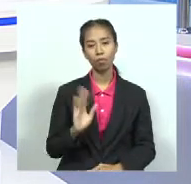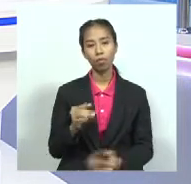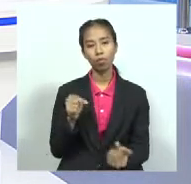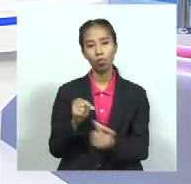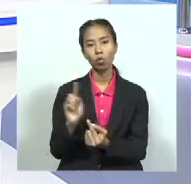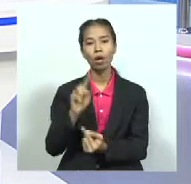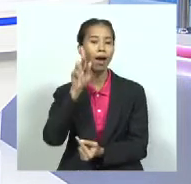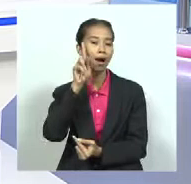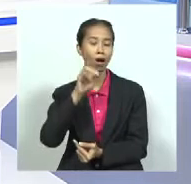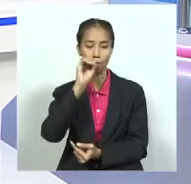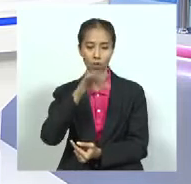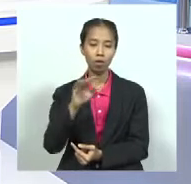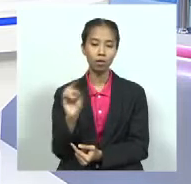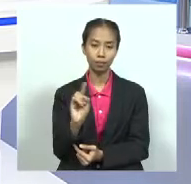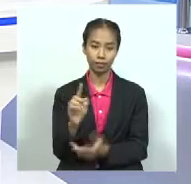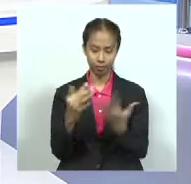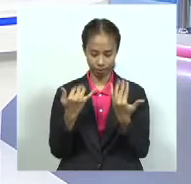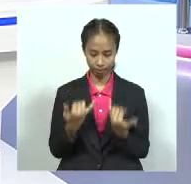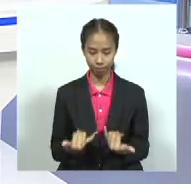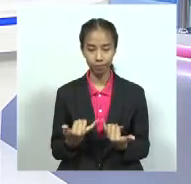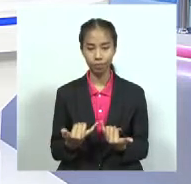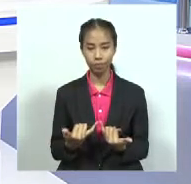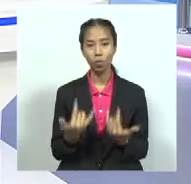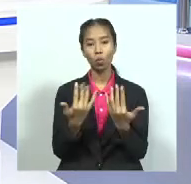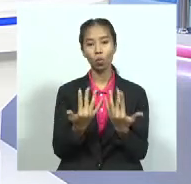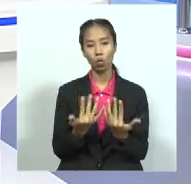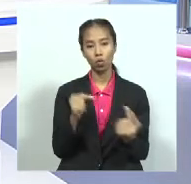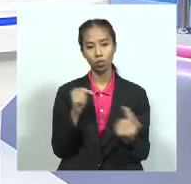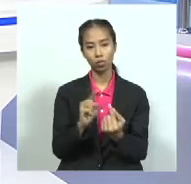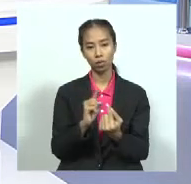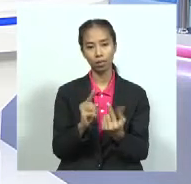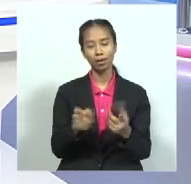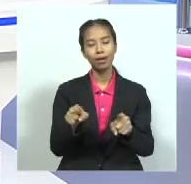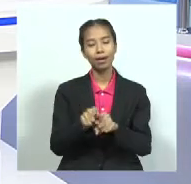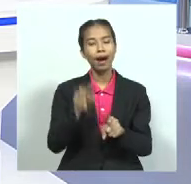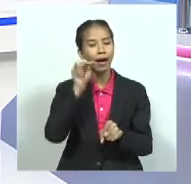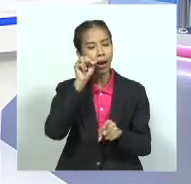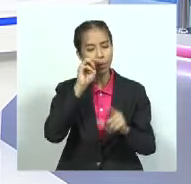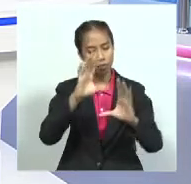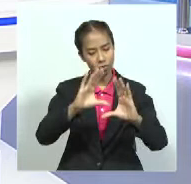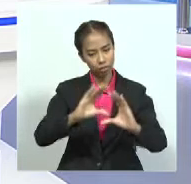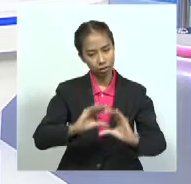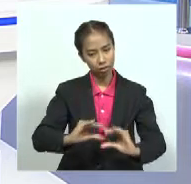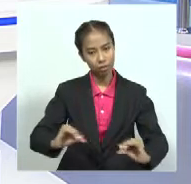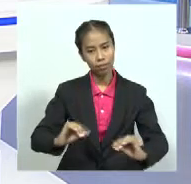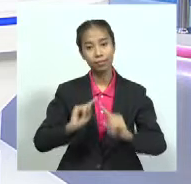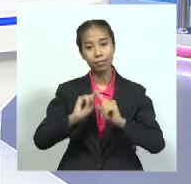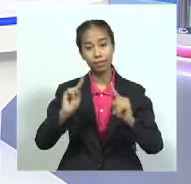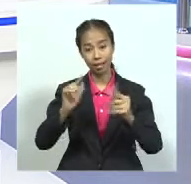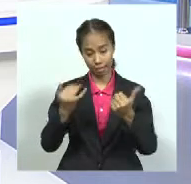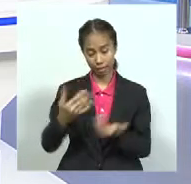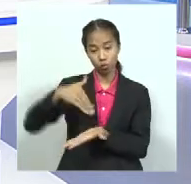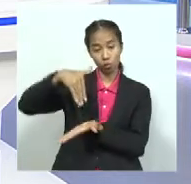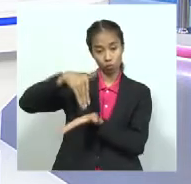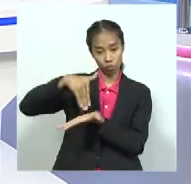ที่ผู้สื่อข่าวในพื้นที่บอกนะคะว่าตอนนี้เนี่ยสถานการณ์ตอนนี้รอเรื่องของการกลับเข้าสู่ภาวะปกติแต่ในขณะเดียวกันเรื่องของการสั่งการจาก